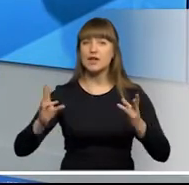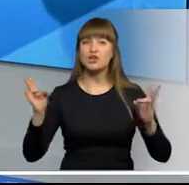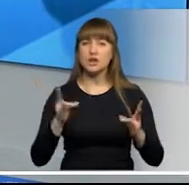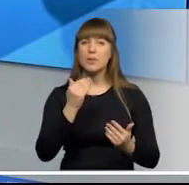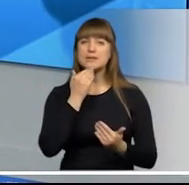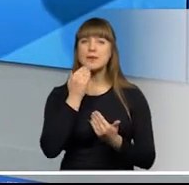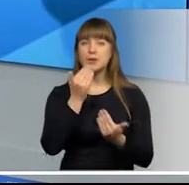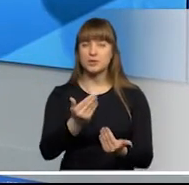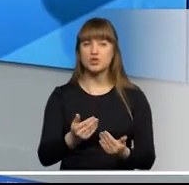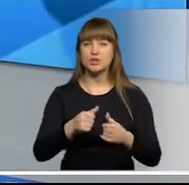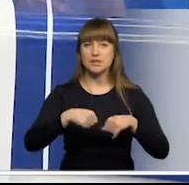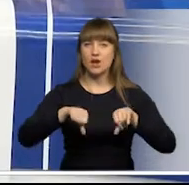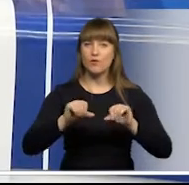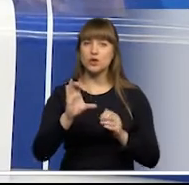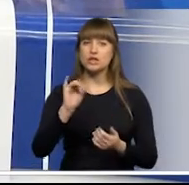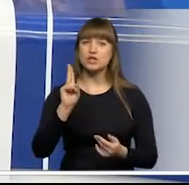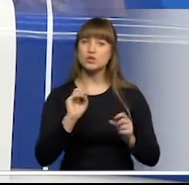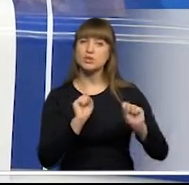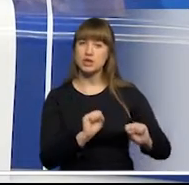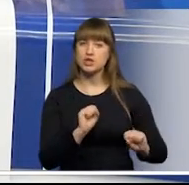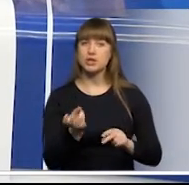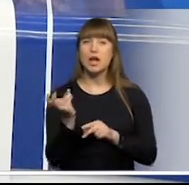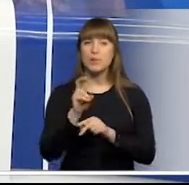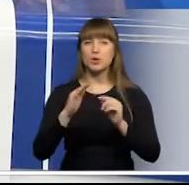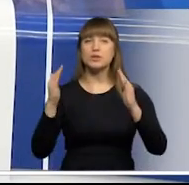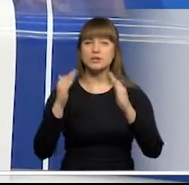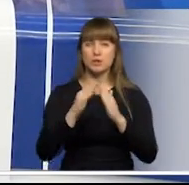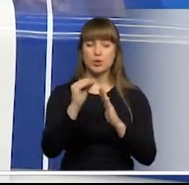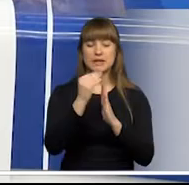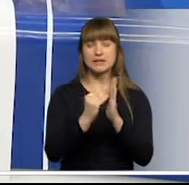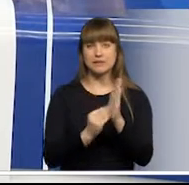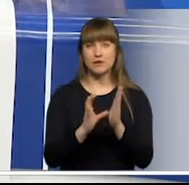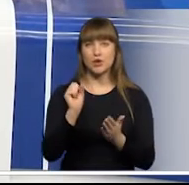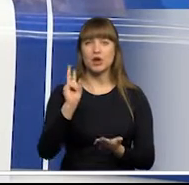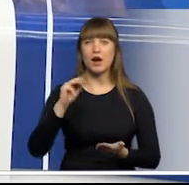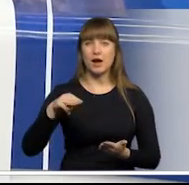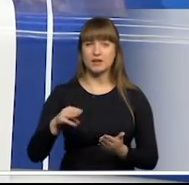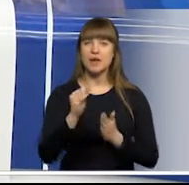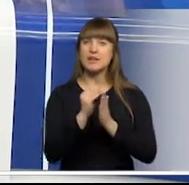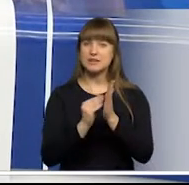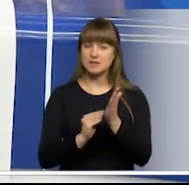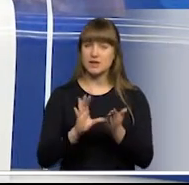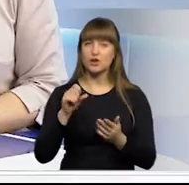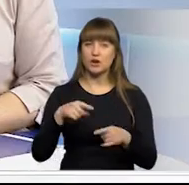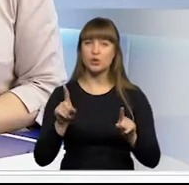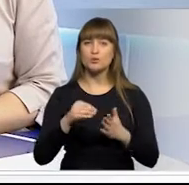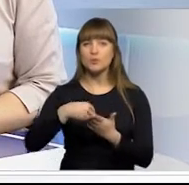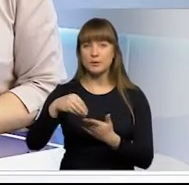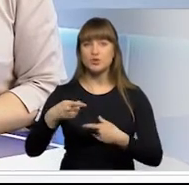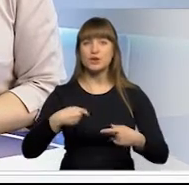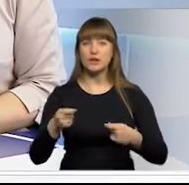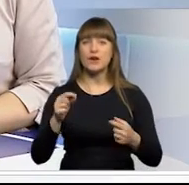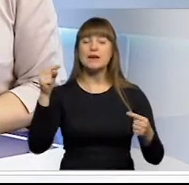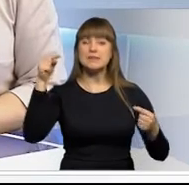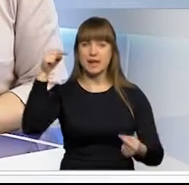на дом и составляют акт. Акт составляется о том, что приобретенный товар соответствует перечню. И вот уже со всеми